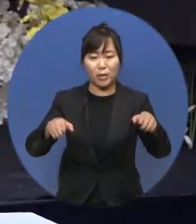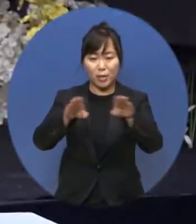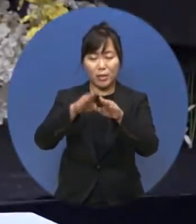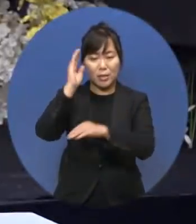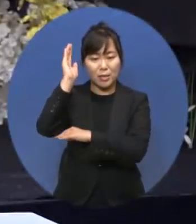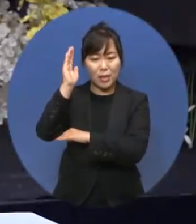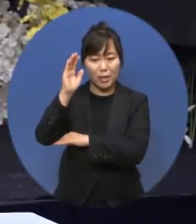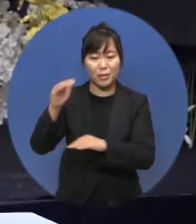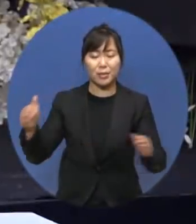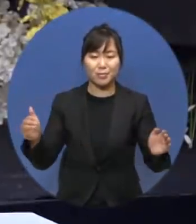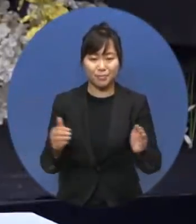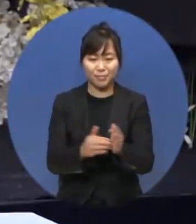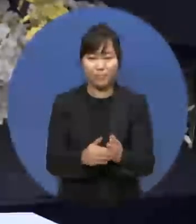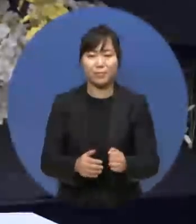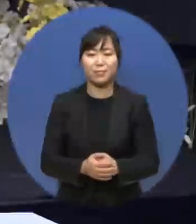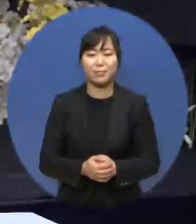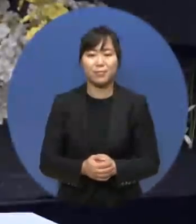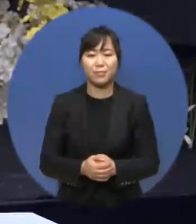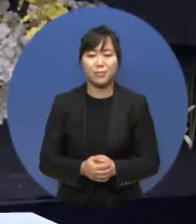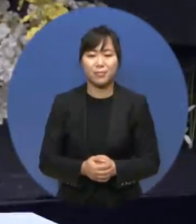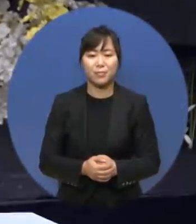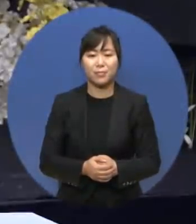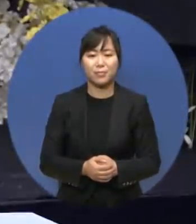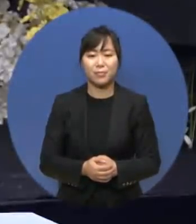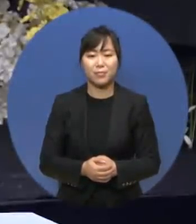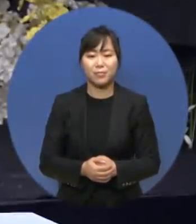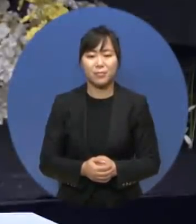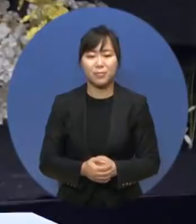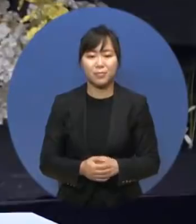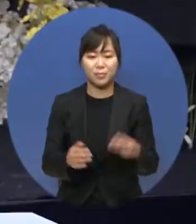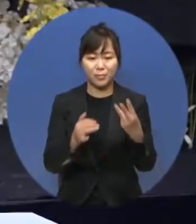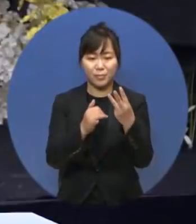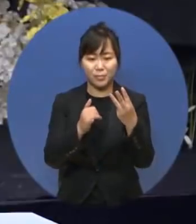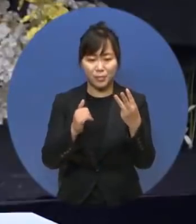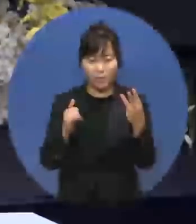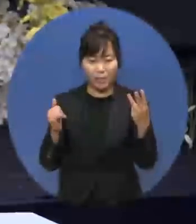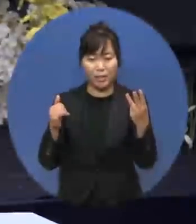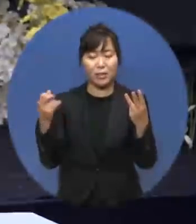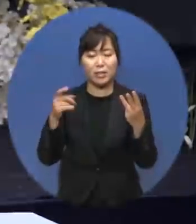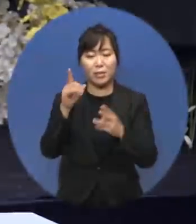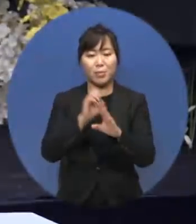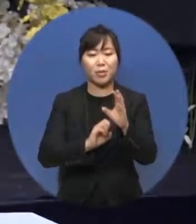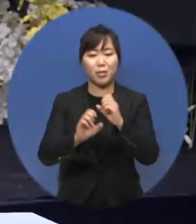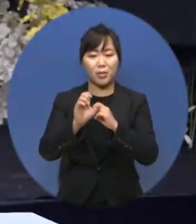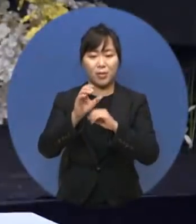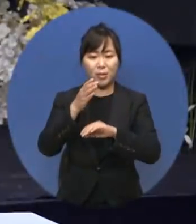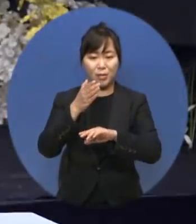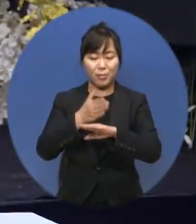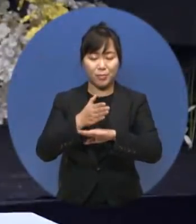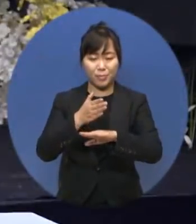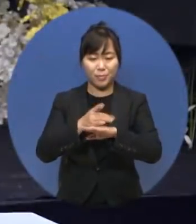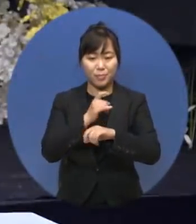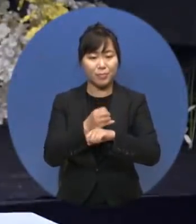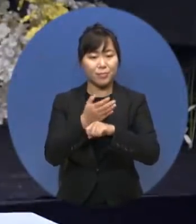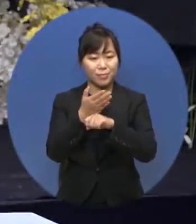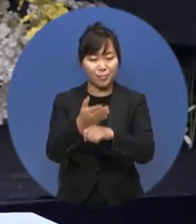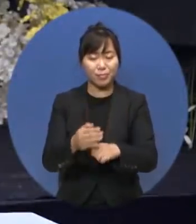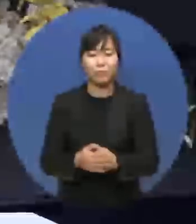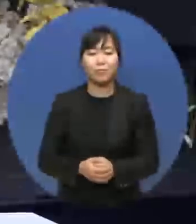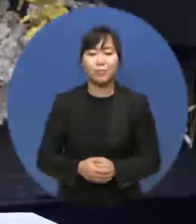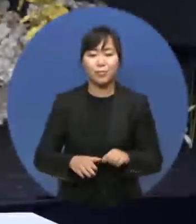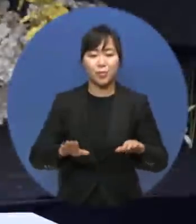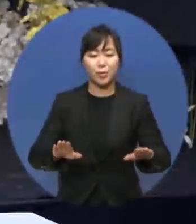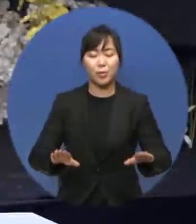유관기관 스토리편을 마무리하도록 하겠습니다. 세 분 패널 분들께 다시 한번 감사의 말씀